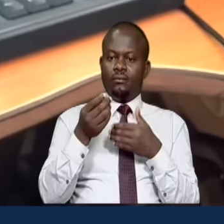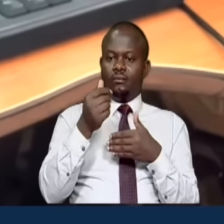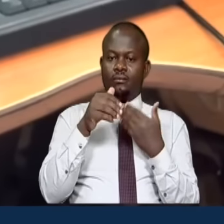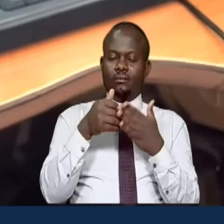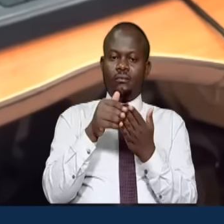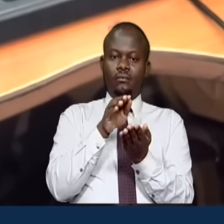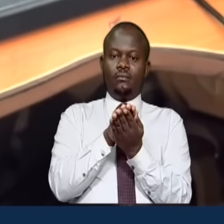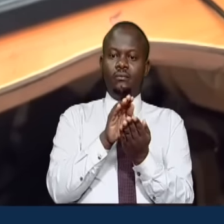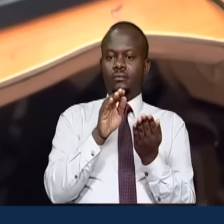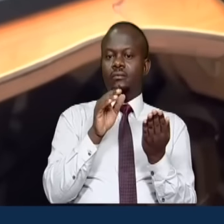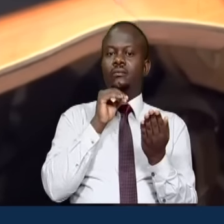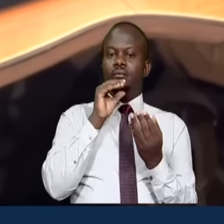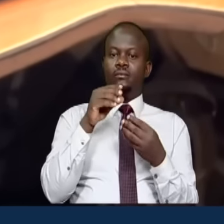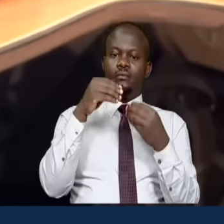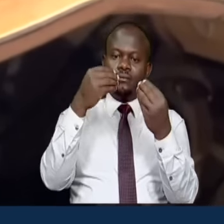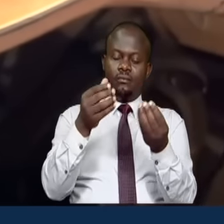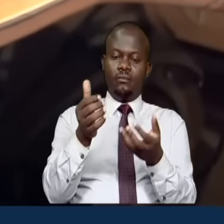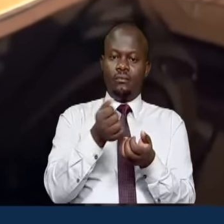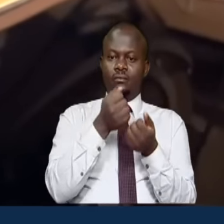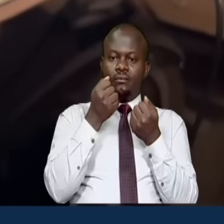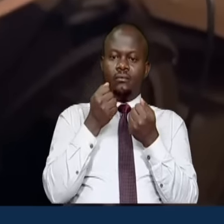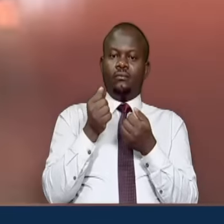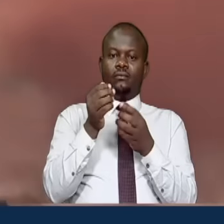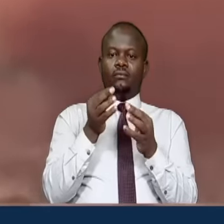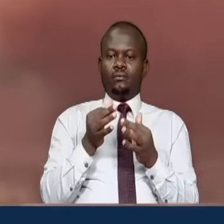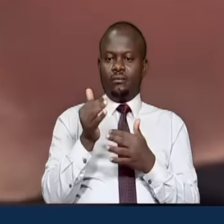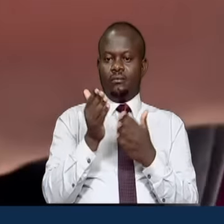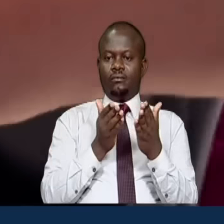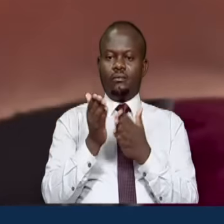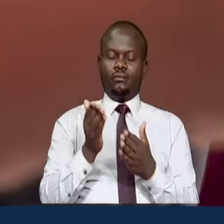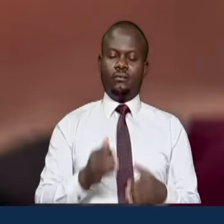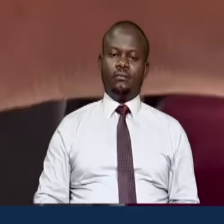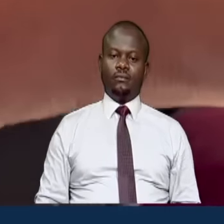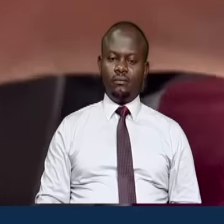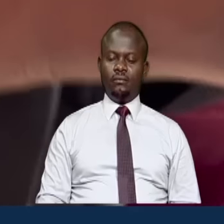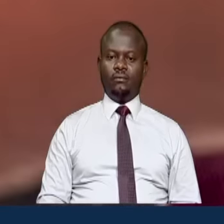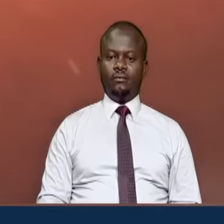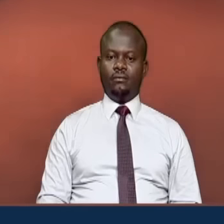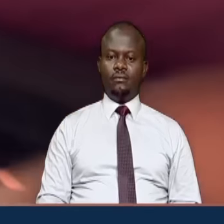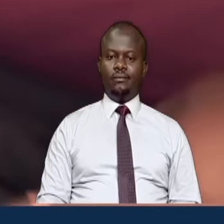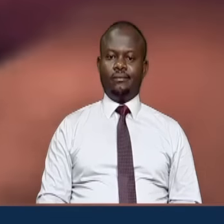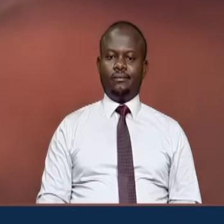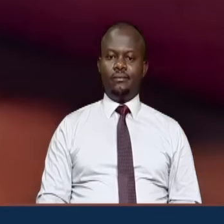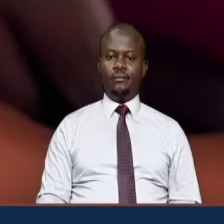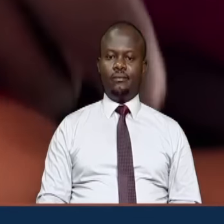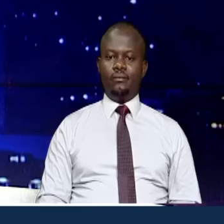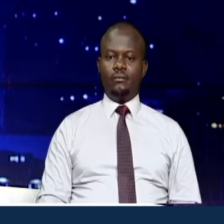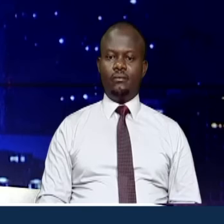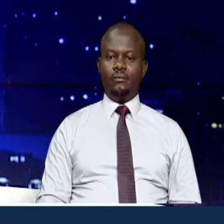abitswa nani deposit taking financial services. Tuyisenge Adolf, i Kigali.